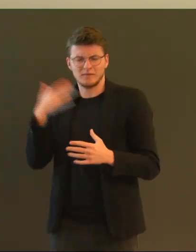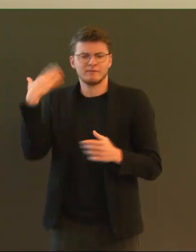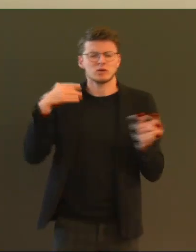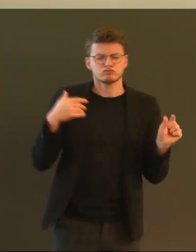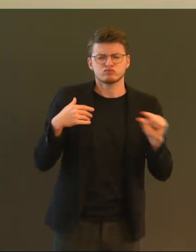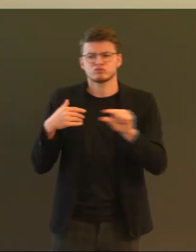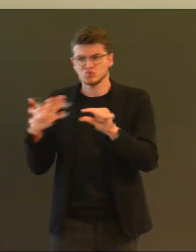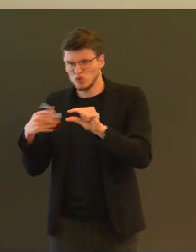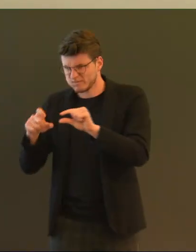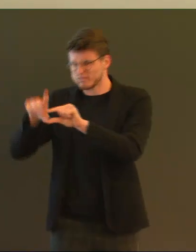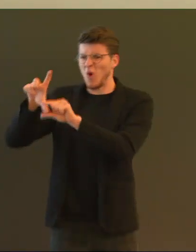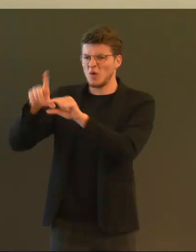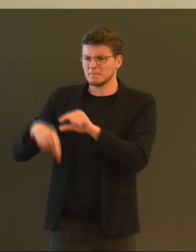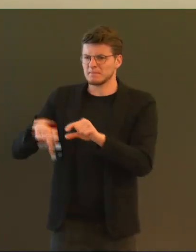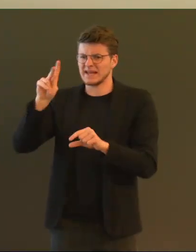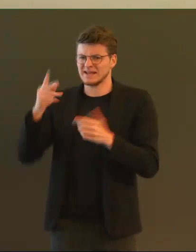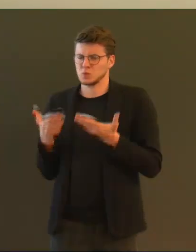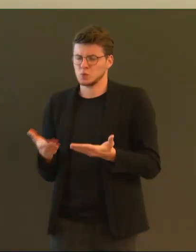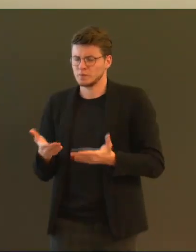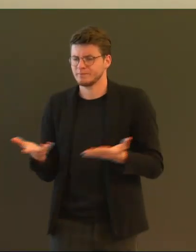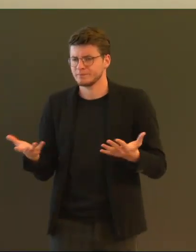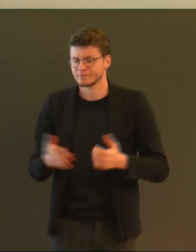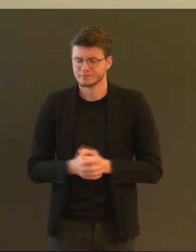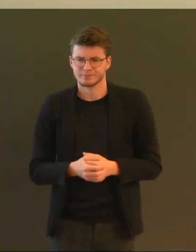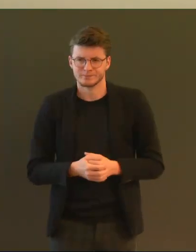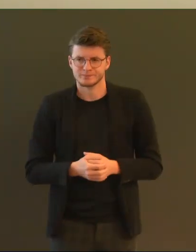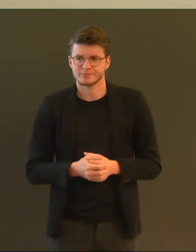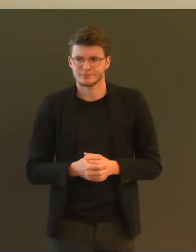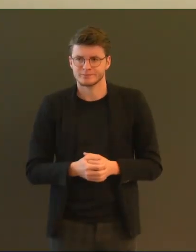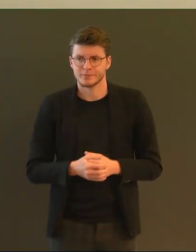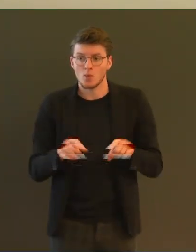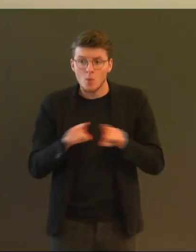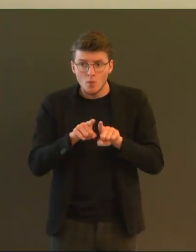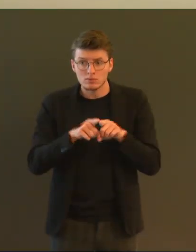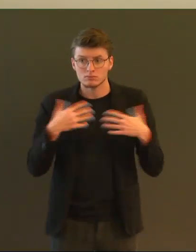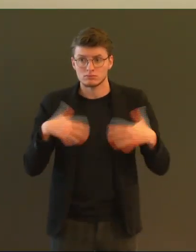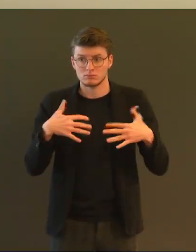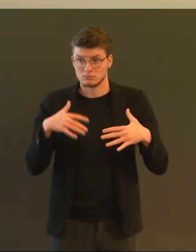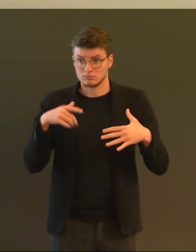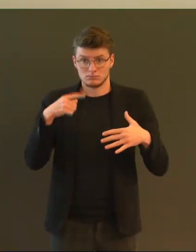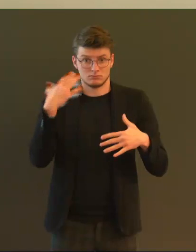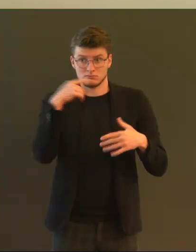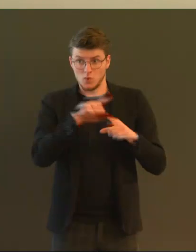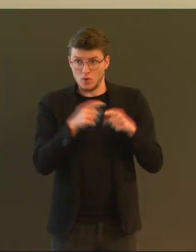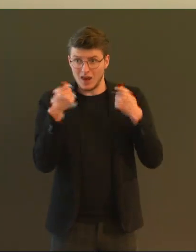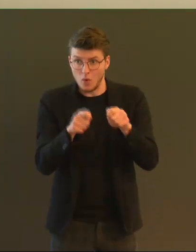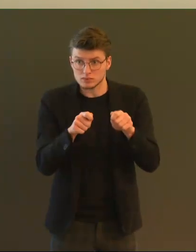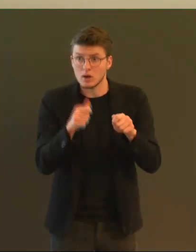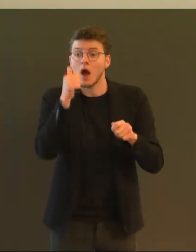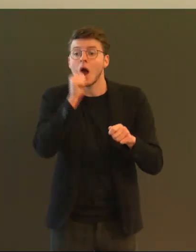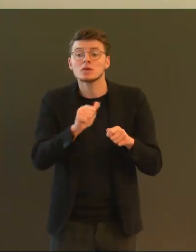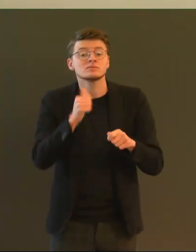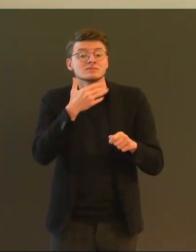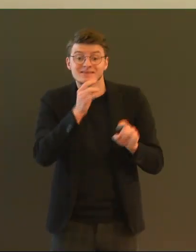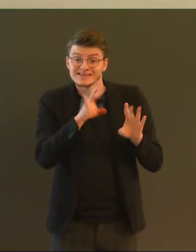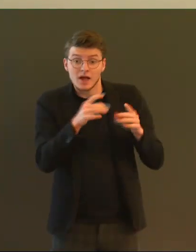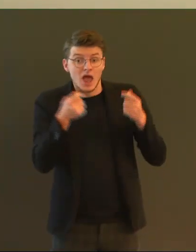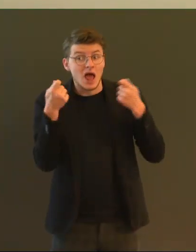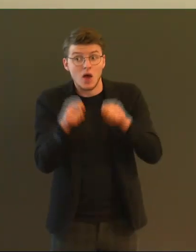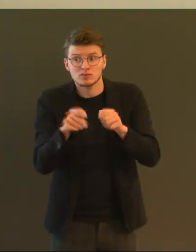dit ondanks de lockdown. Het is duidelijk dat, hadden we die lockdown niet uitgevoerd, de gevolgen veel erger zouden geweest zijn